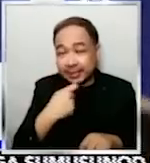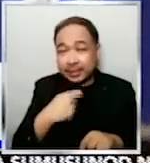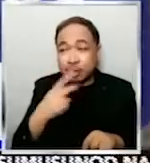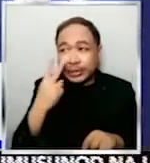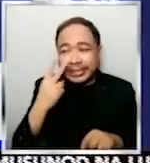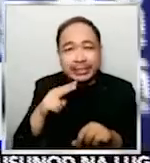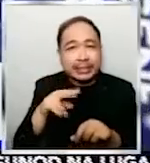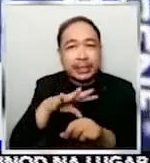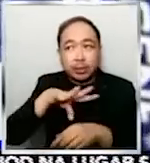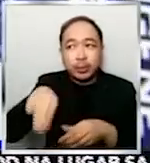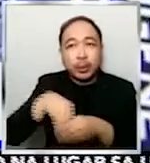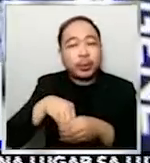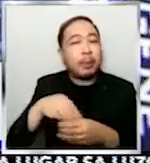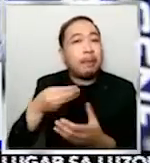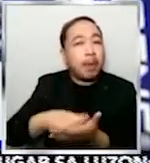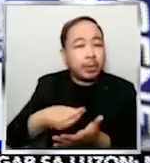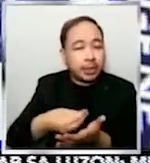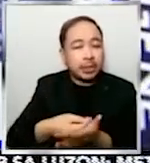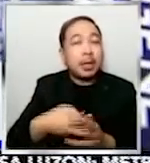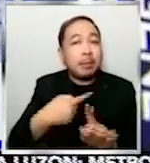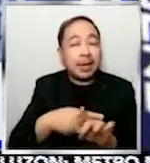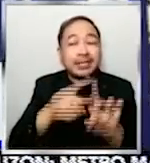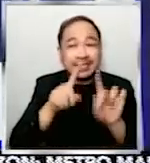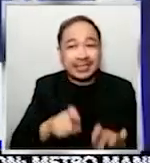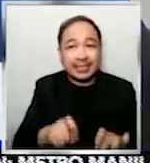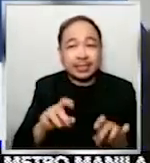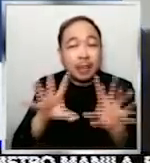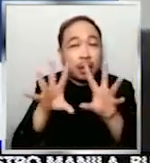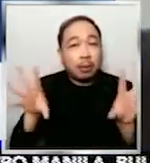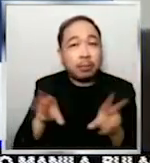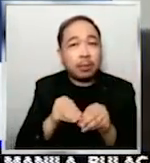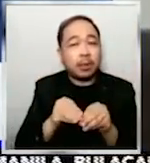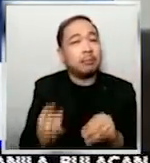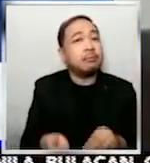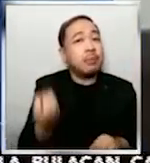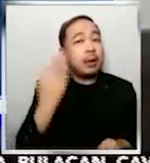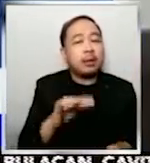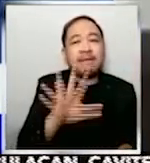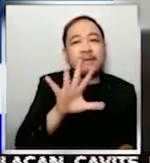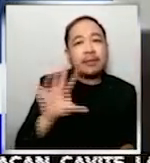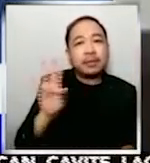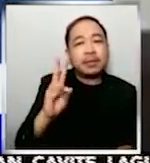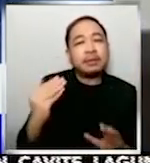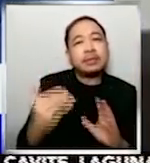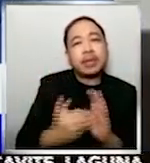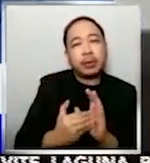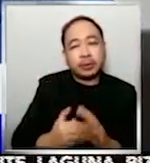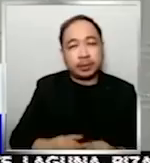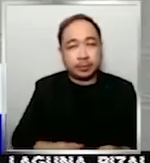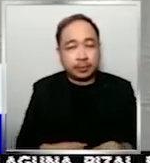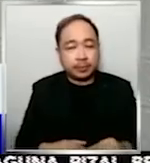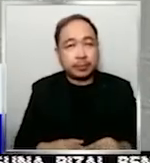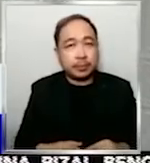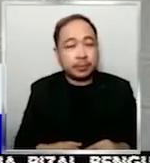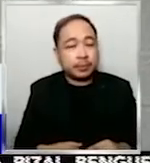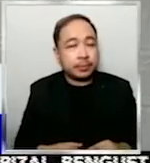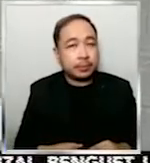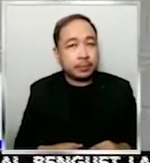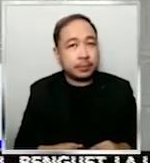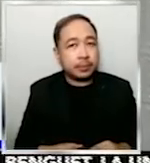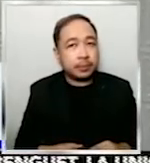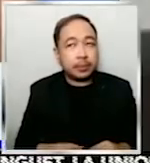na nagkakahalaga ng 57,000 pesos. Ang place of transaction is sa Abad